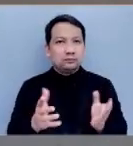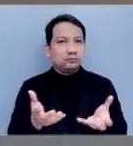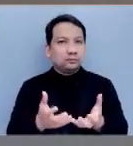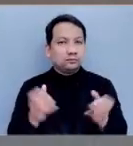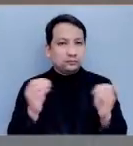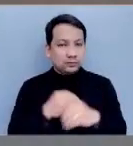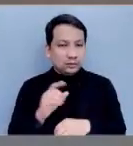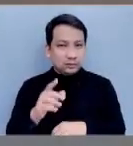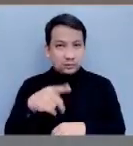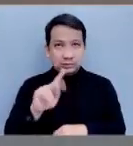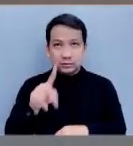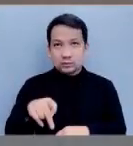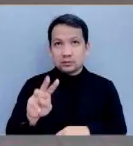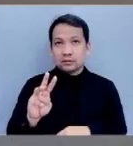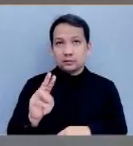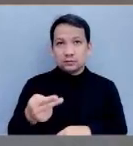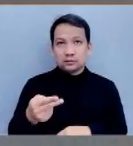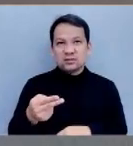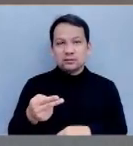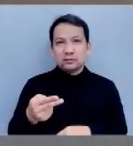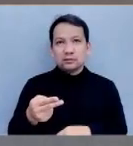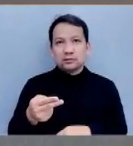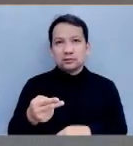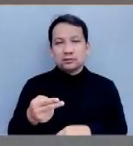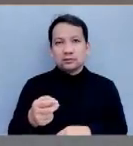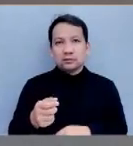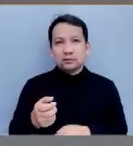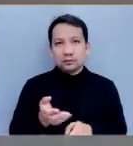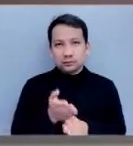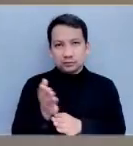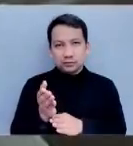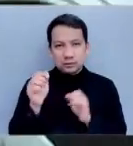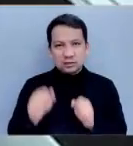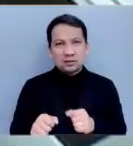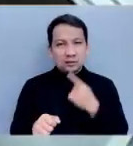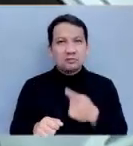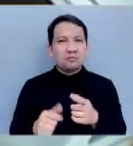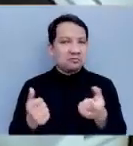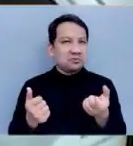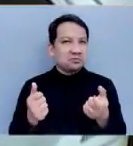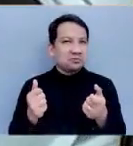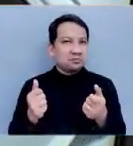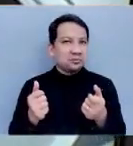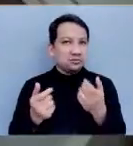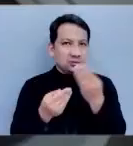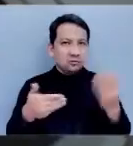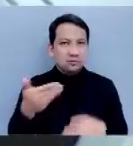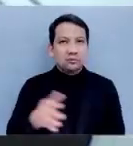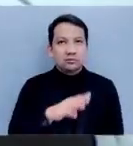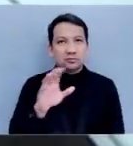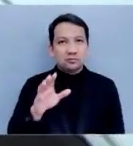ng DPWH ng NCR, kundi siya din yung chief ng right of ways acquisition. Nagbabalita mula sa